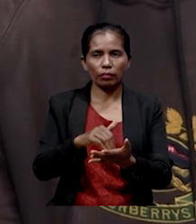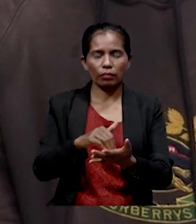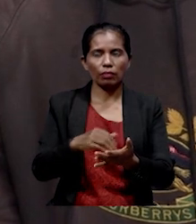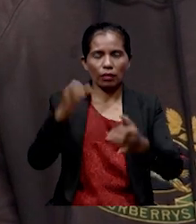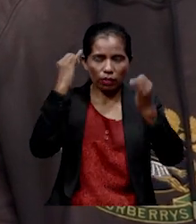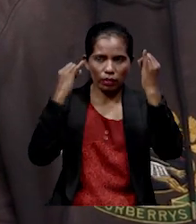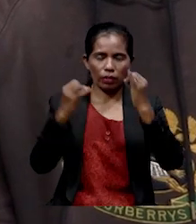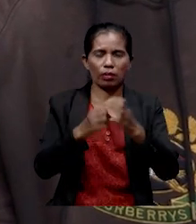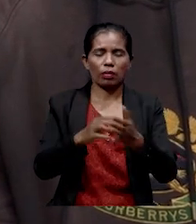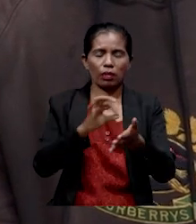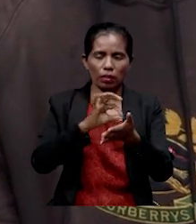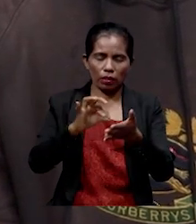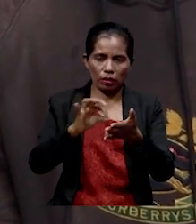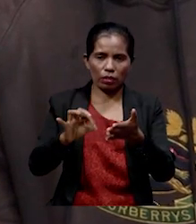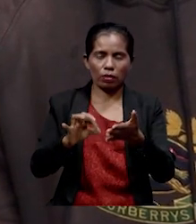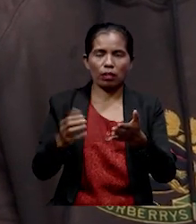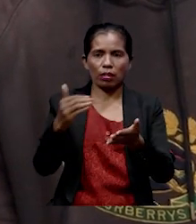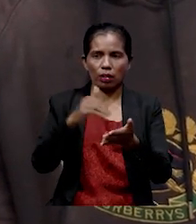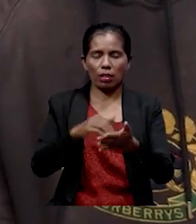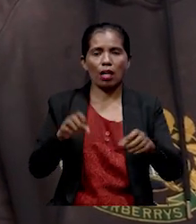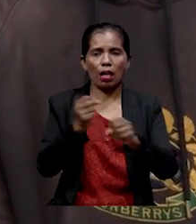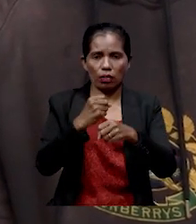information o lili bar isu tang kari khalo sistema rene